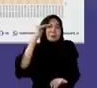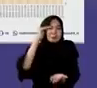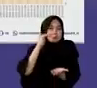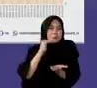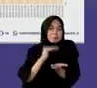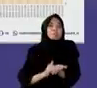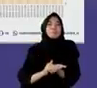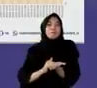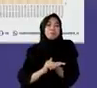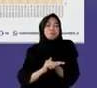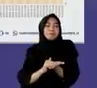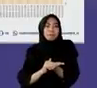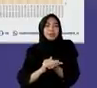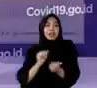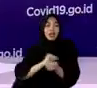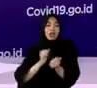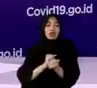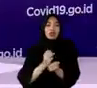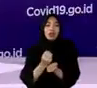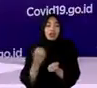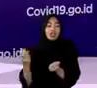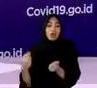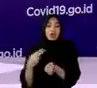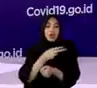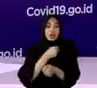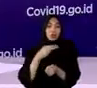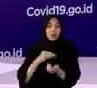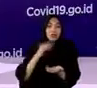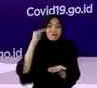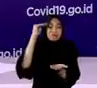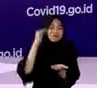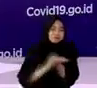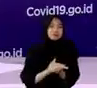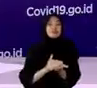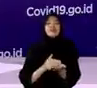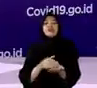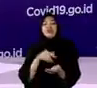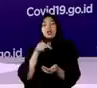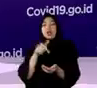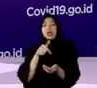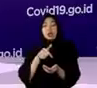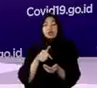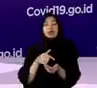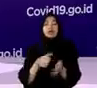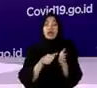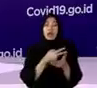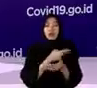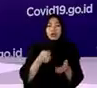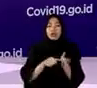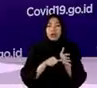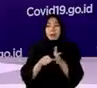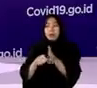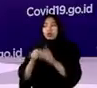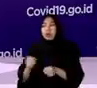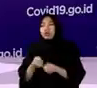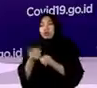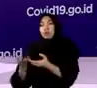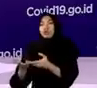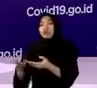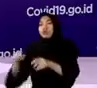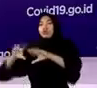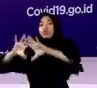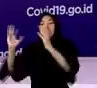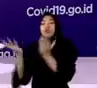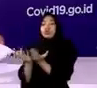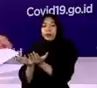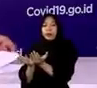Indonesia. Upaya menurunkan kasus aktif di Indonesia ini merupakan bagian dari kontribusi Indonesia terhadap pengendalian pandemi